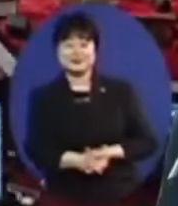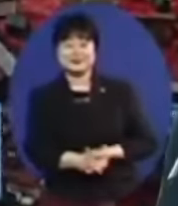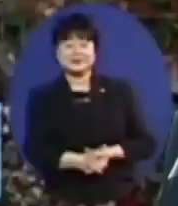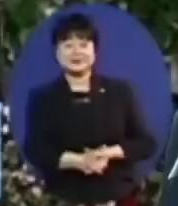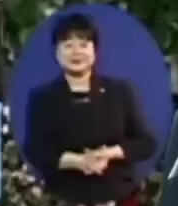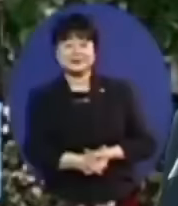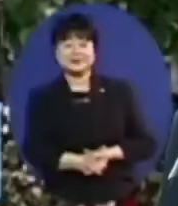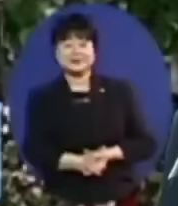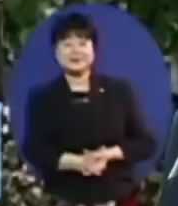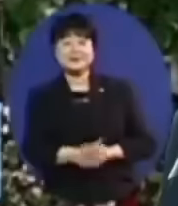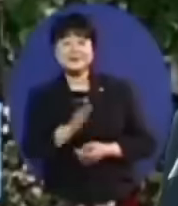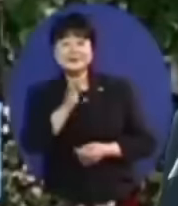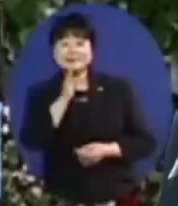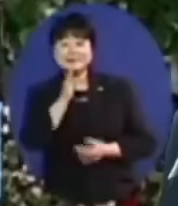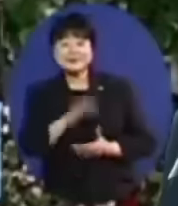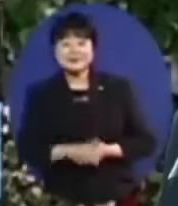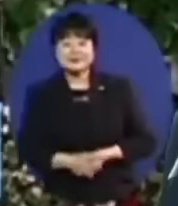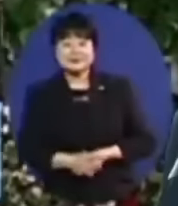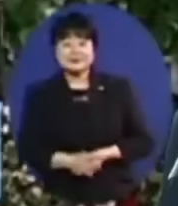그럼 바울이